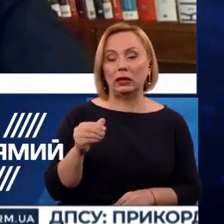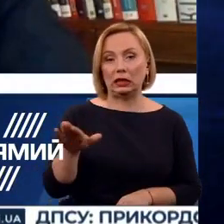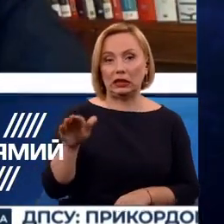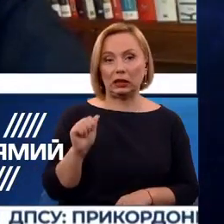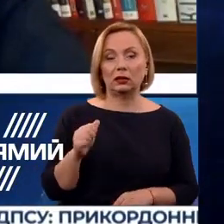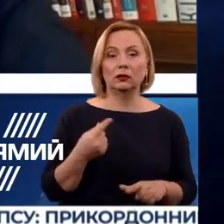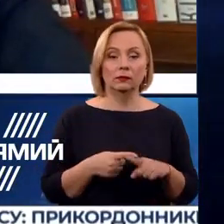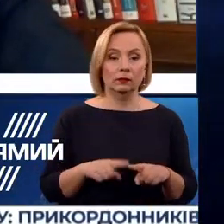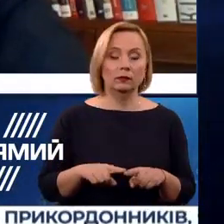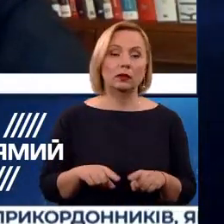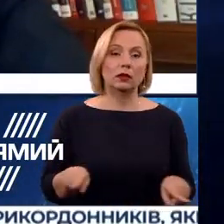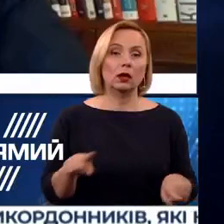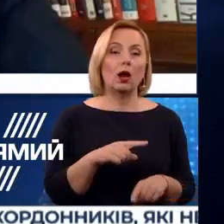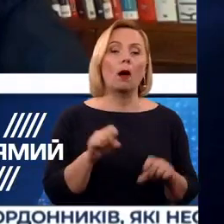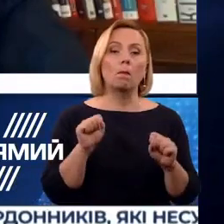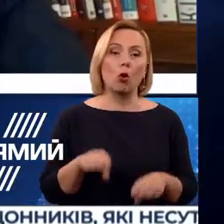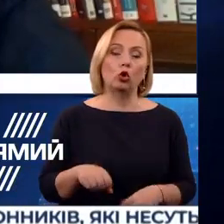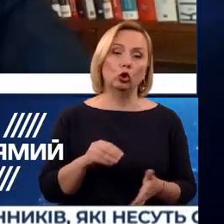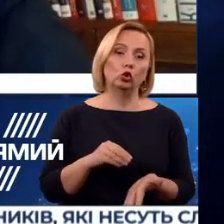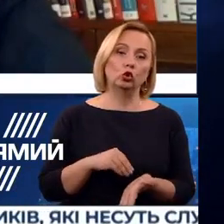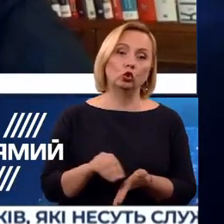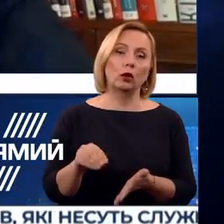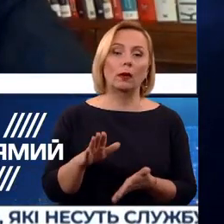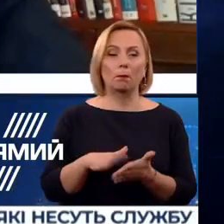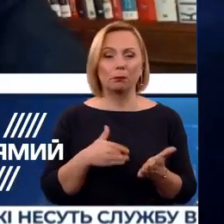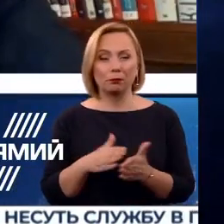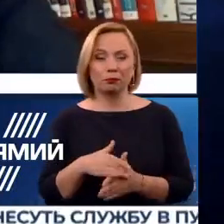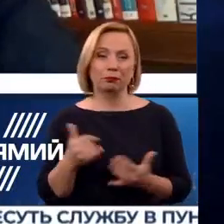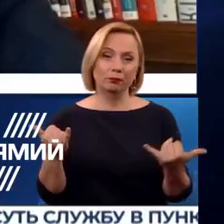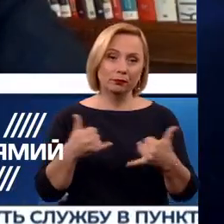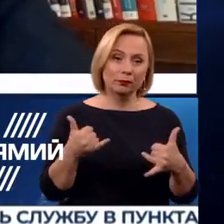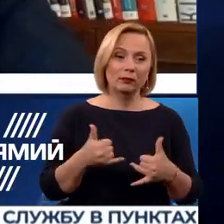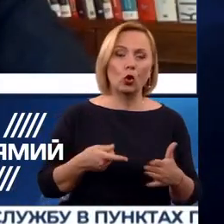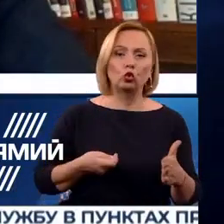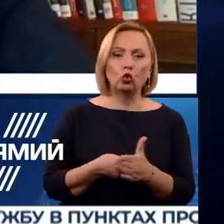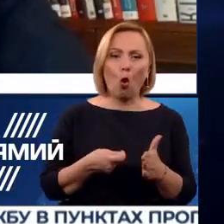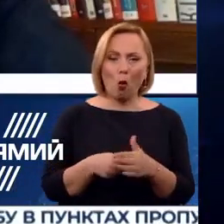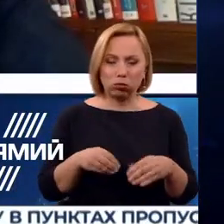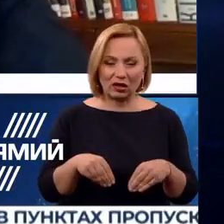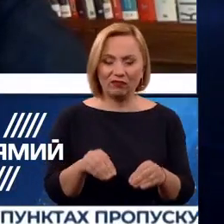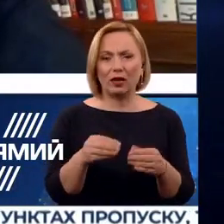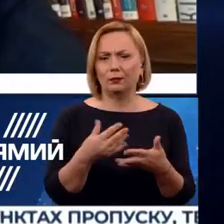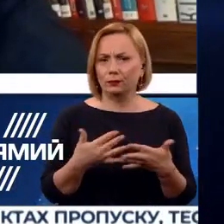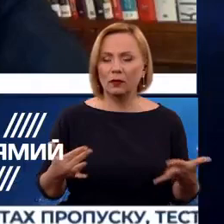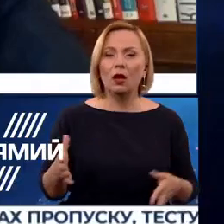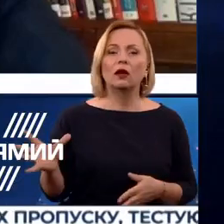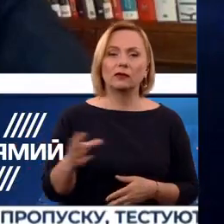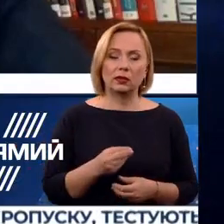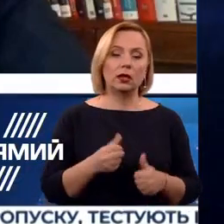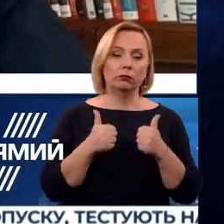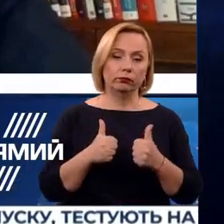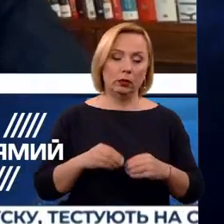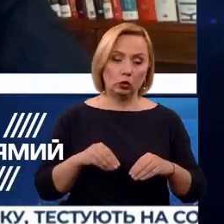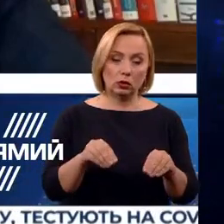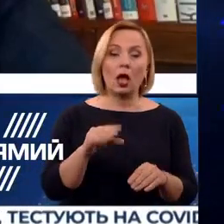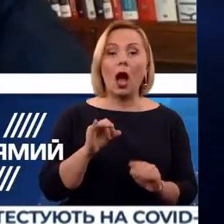розпал цієї кампанії, щоб могли закупити паливно-мастильні матеріали, хімдобрива, посівні матеріал, успішно відсіяти і зібрати